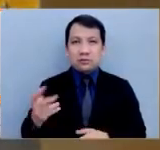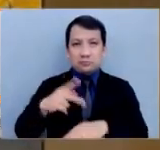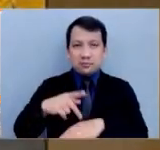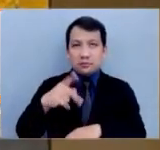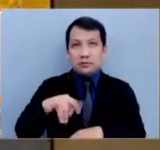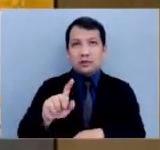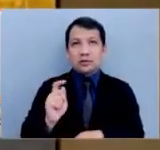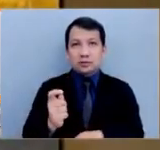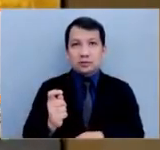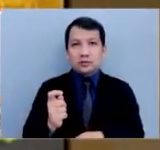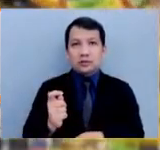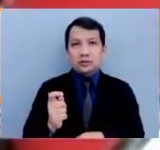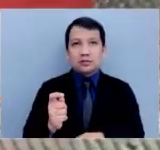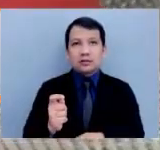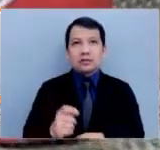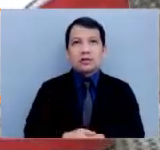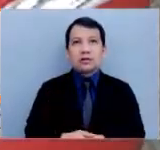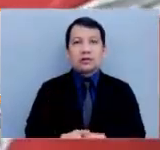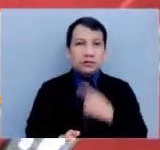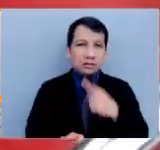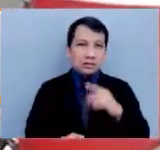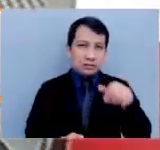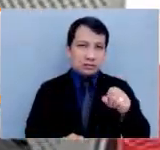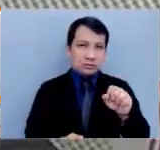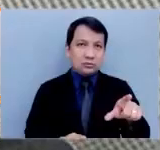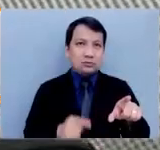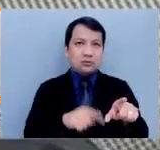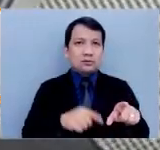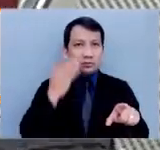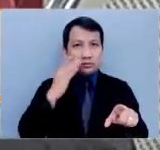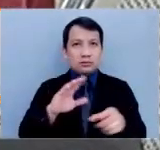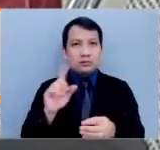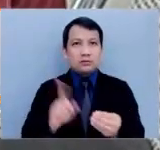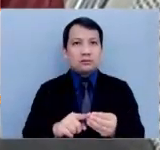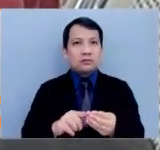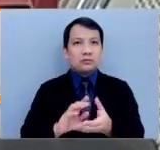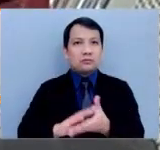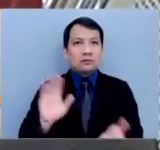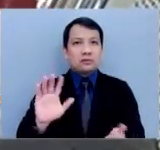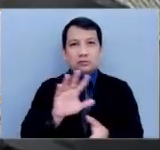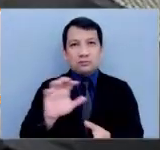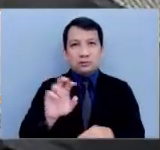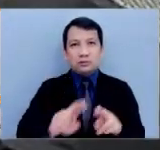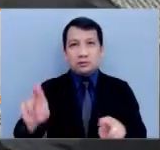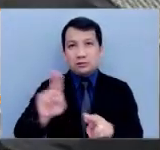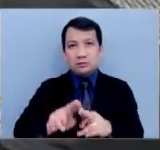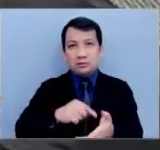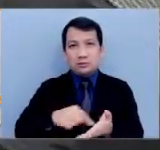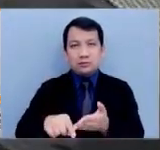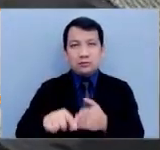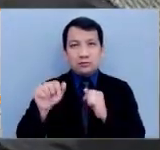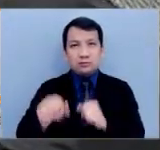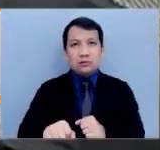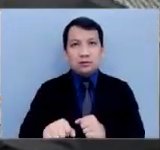Terminal Exchange o PITEX. Kabilang na dyan si Joel. Hindi niya raw alintana kahit mas mataas ng 500 pisong pamasahe at may posibilidad pa na